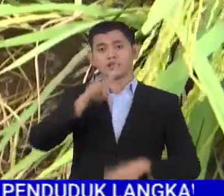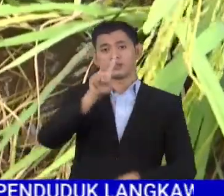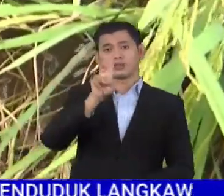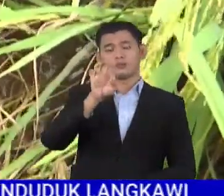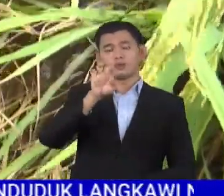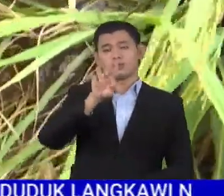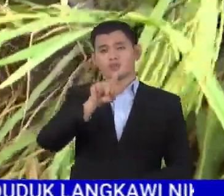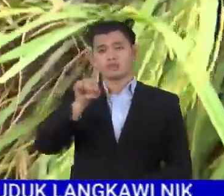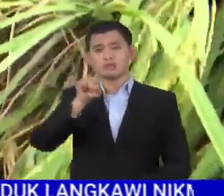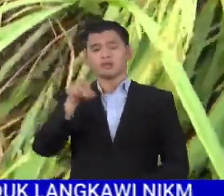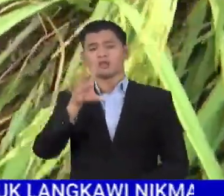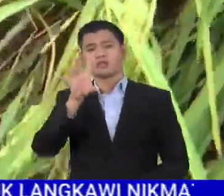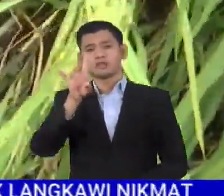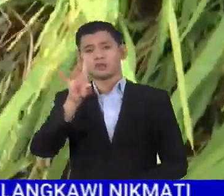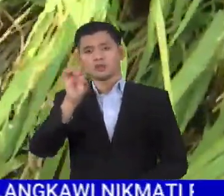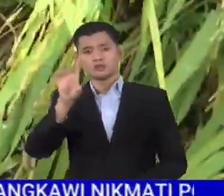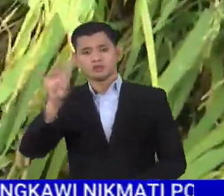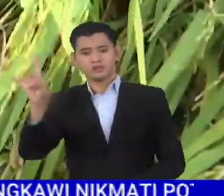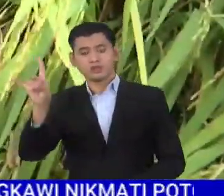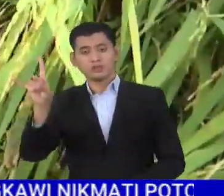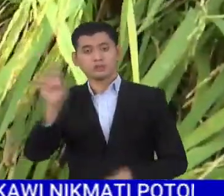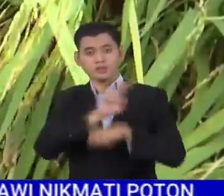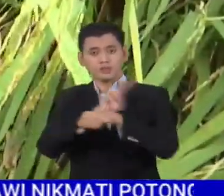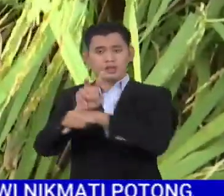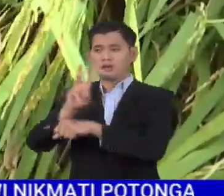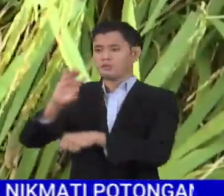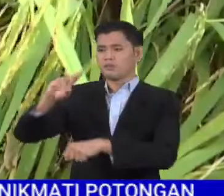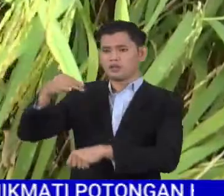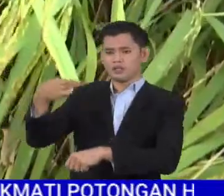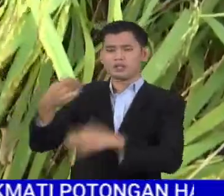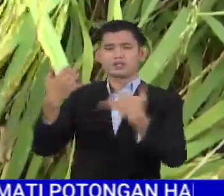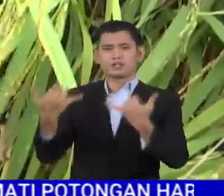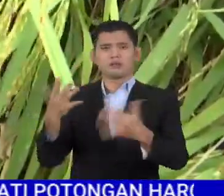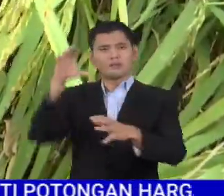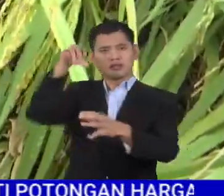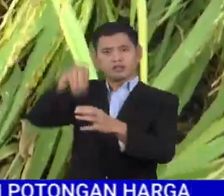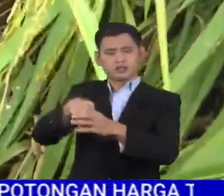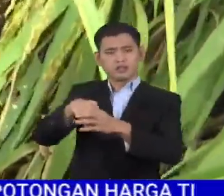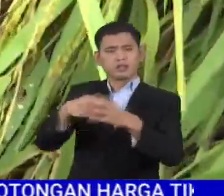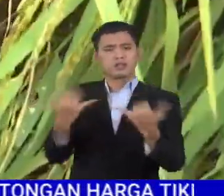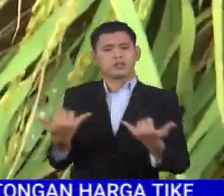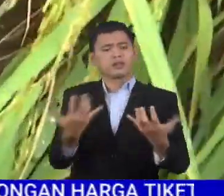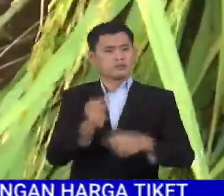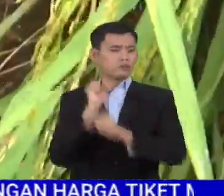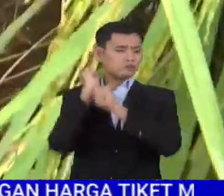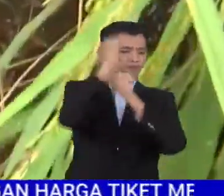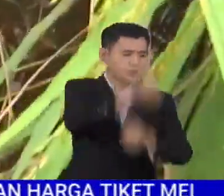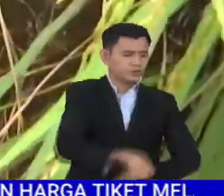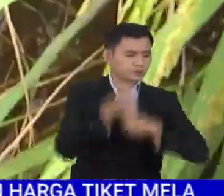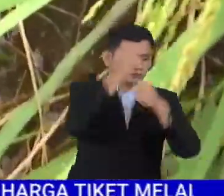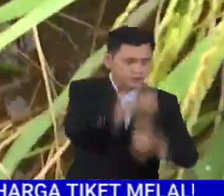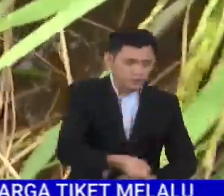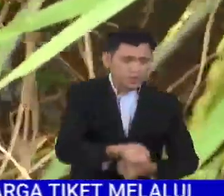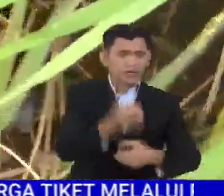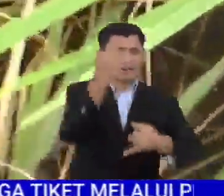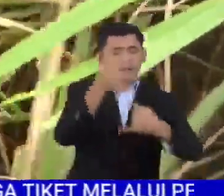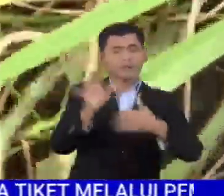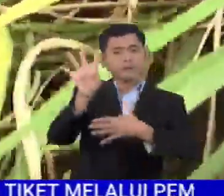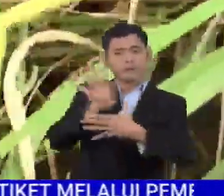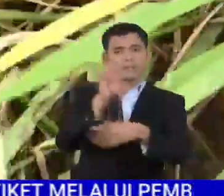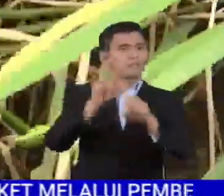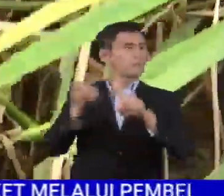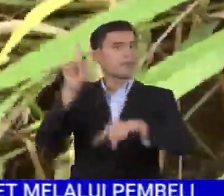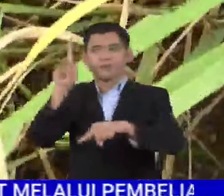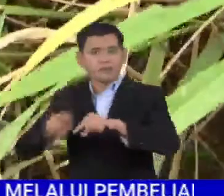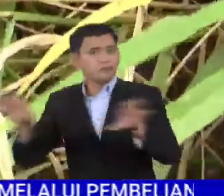20073 hektar sawah di pelestarian Mada yang ketika ini telah memasuki musim menuai dan dijangkau dituai hingga akhir september ini